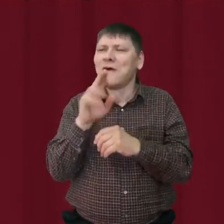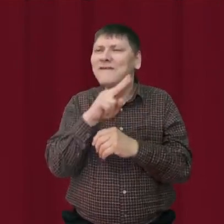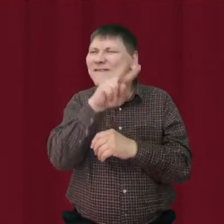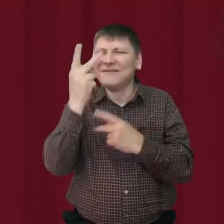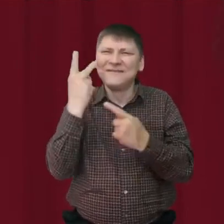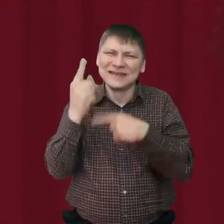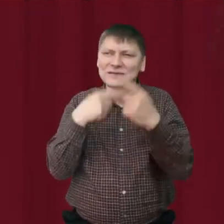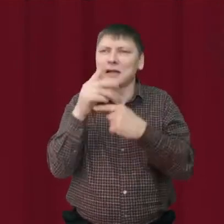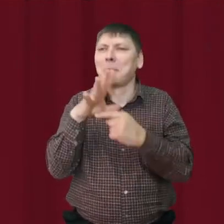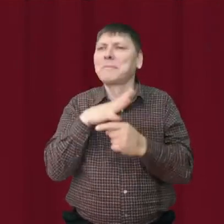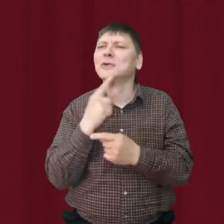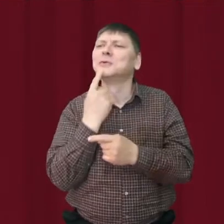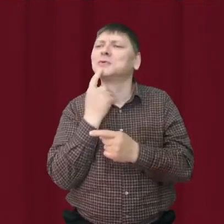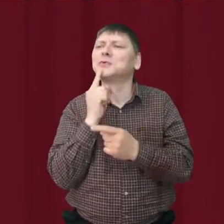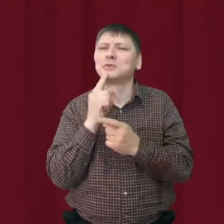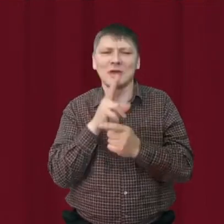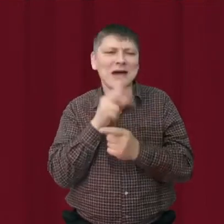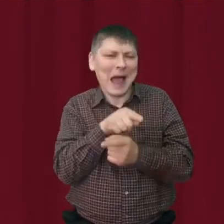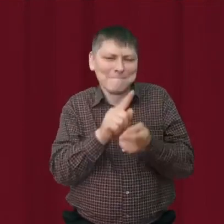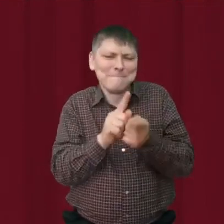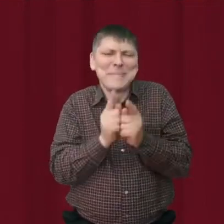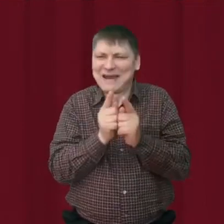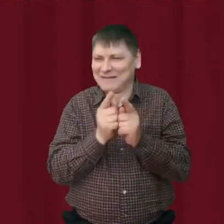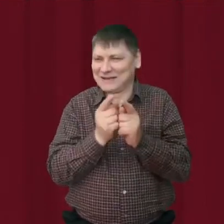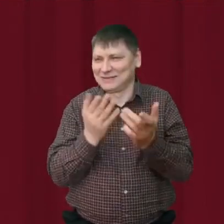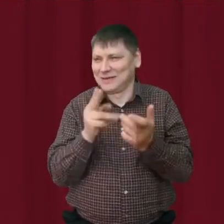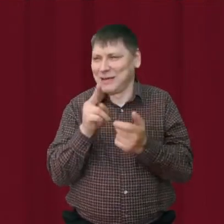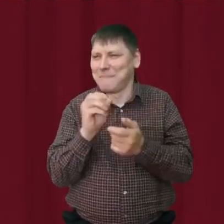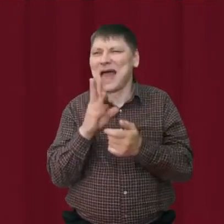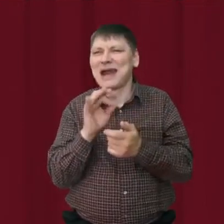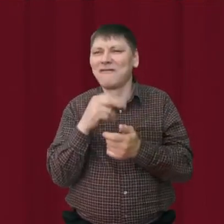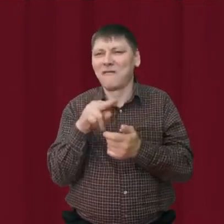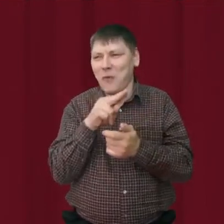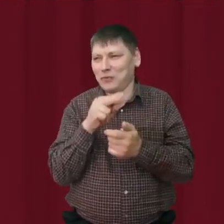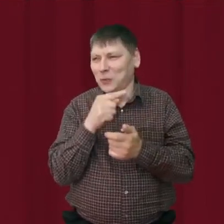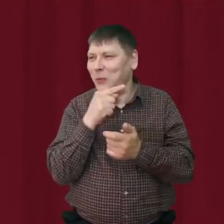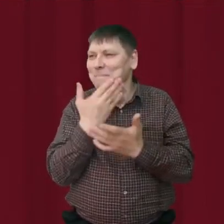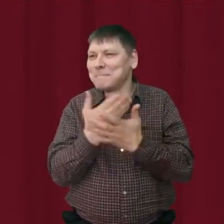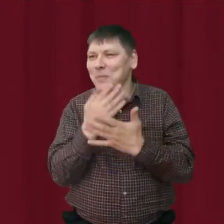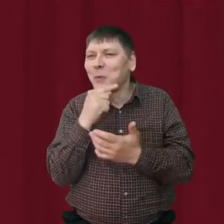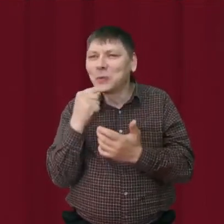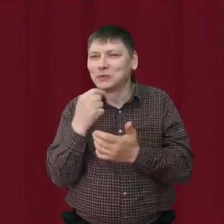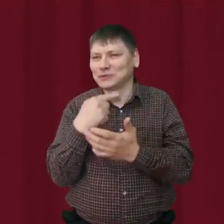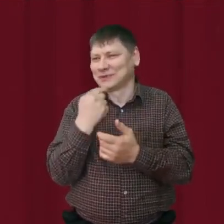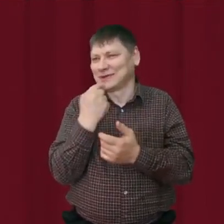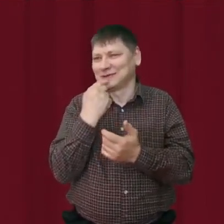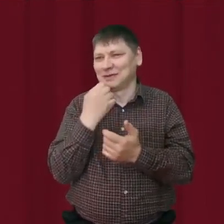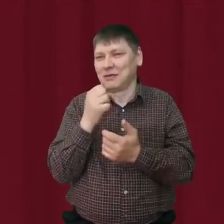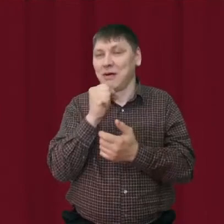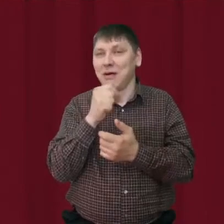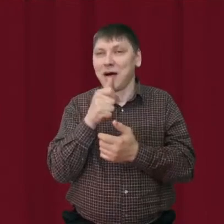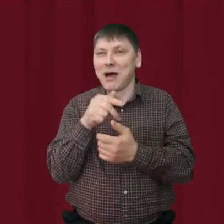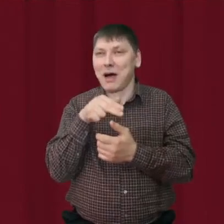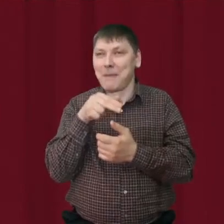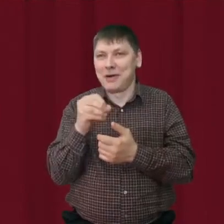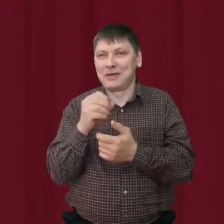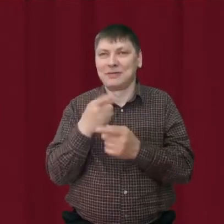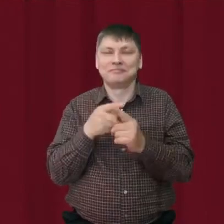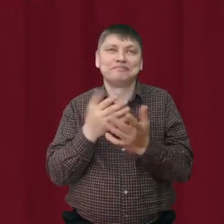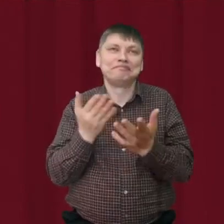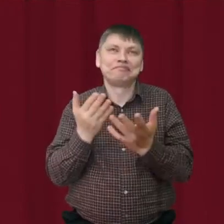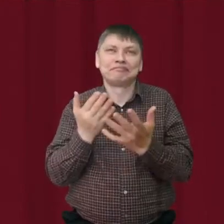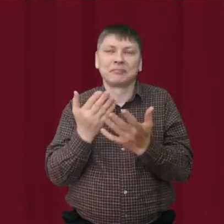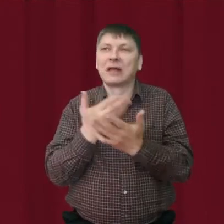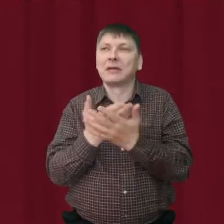перевода. Дело в том, что особенность в чем его? То есть под любовью агапе подразумевали что-то то, вот, ну, знаете, когда человек,